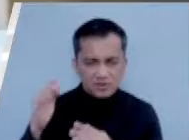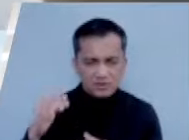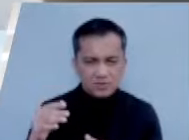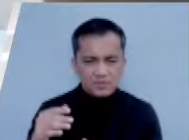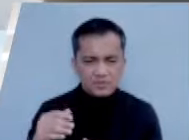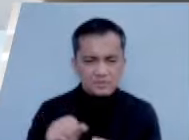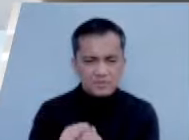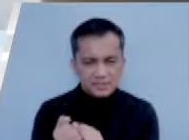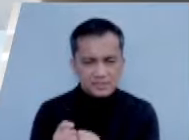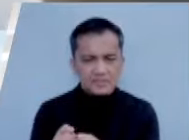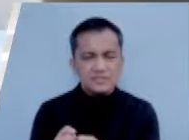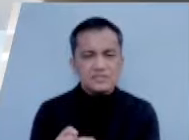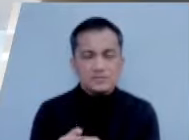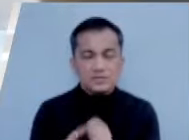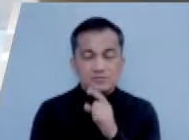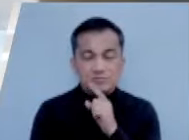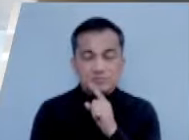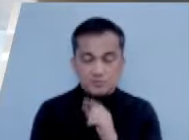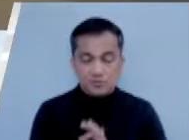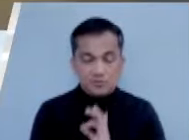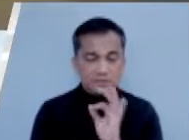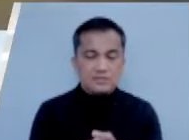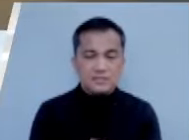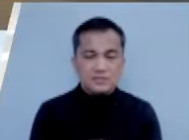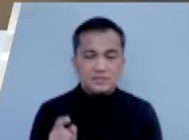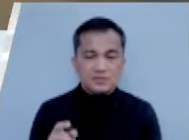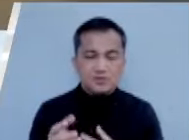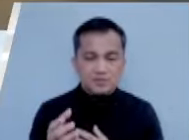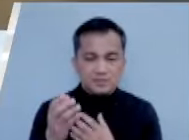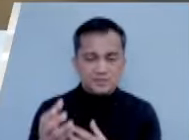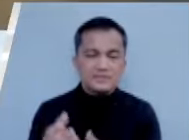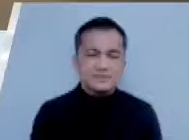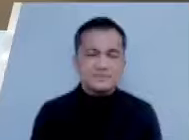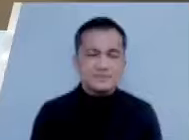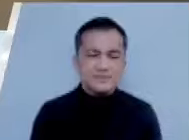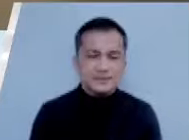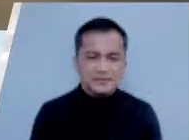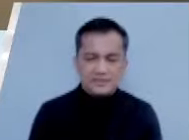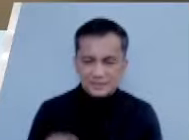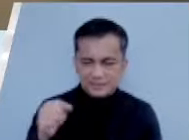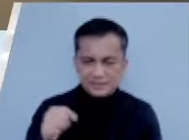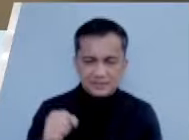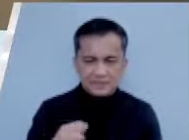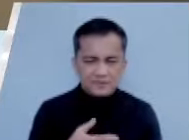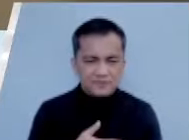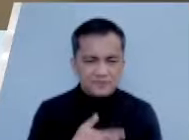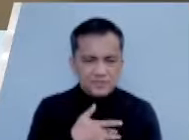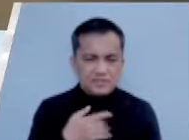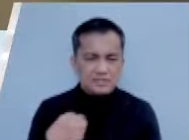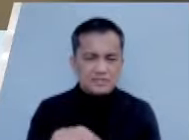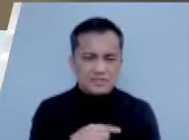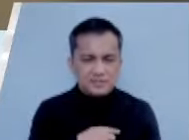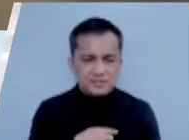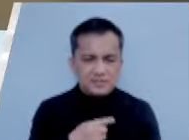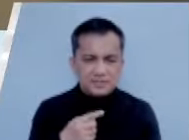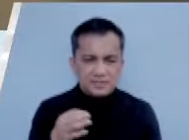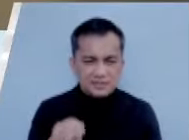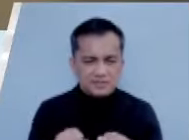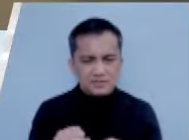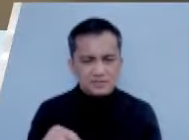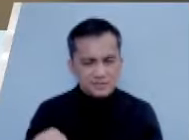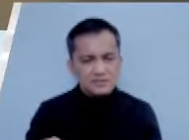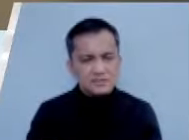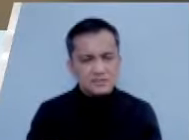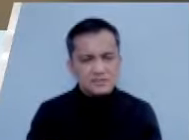Solidify. Formalizing yung commitment. And feeling lang namin na parang if it's something that